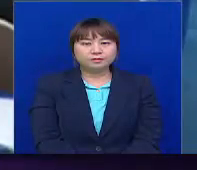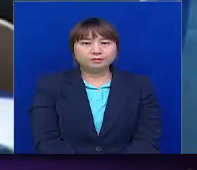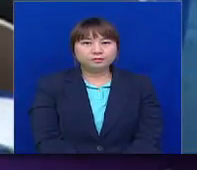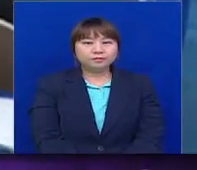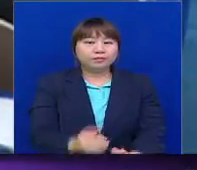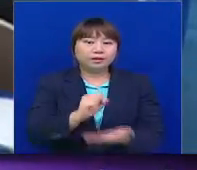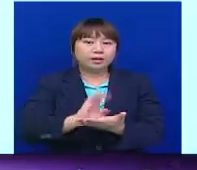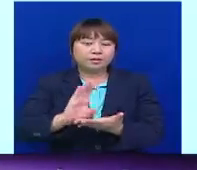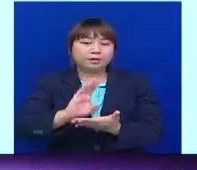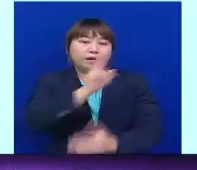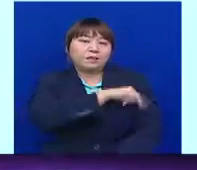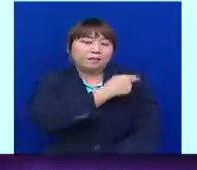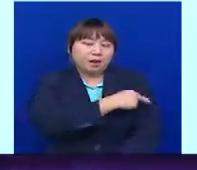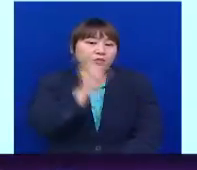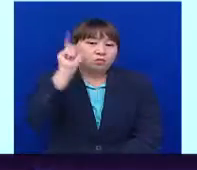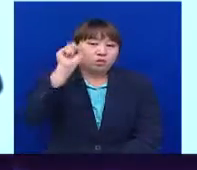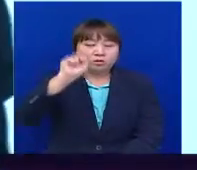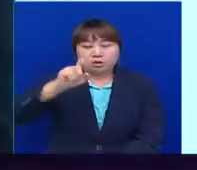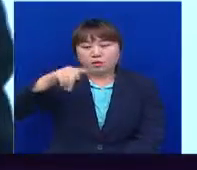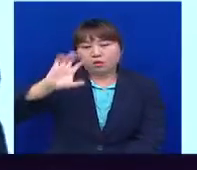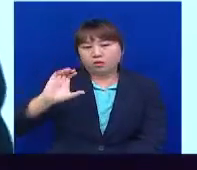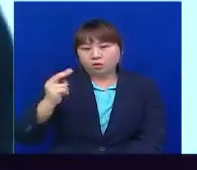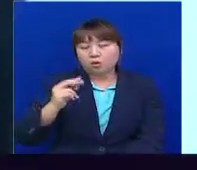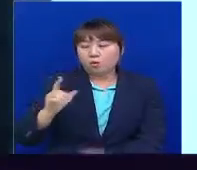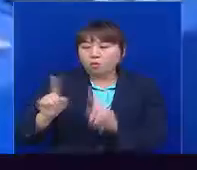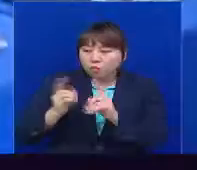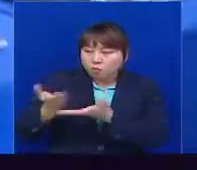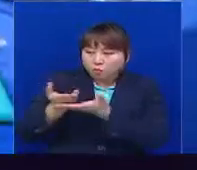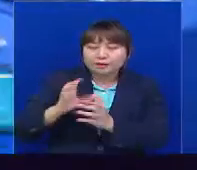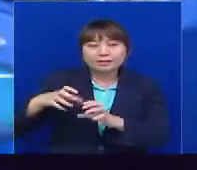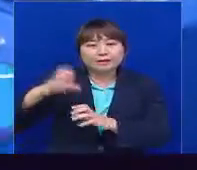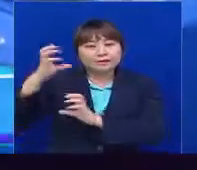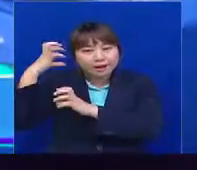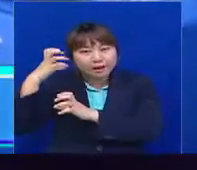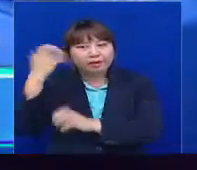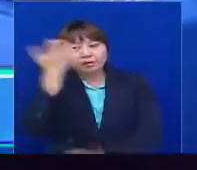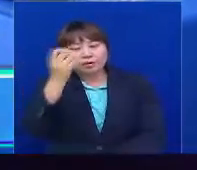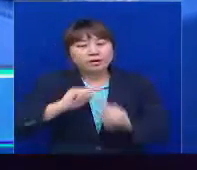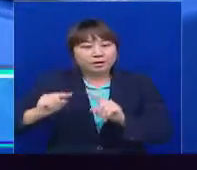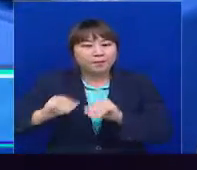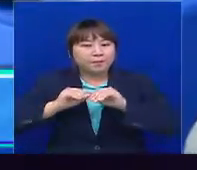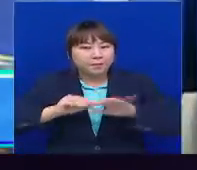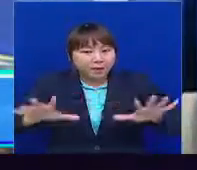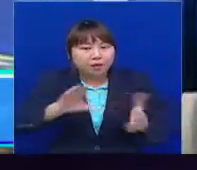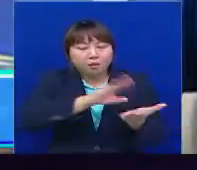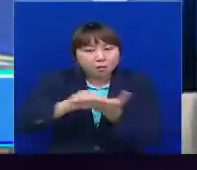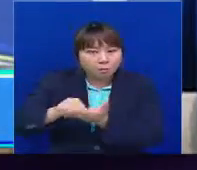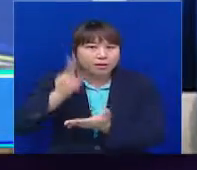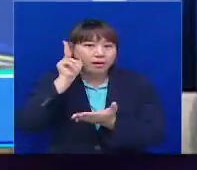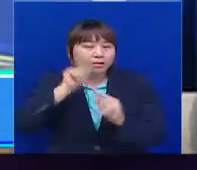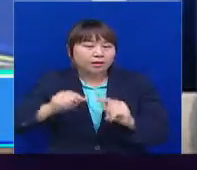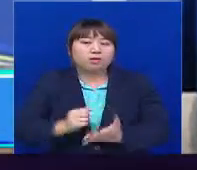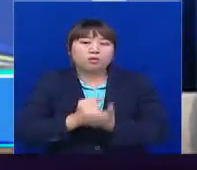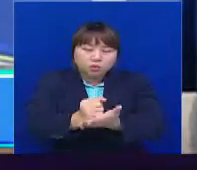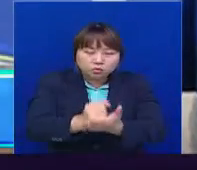สถาบันการแพทย์ฉุกเฉินแห่งชาติร่วมหารือผู้จัดหนังละครผู้ผลิตรายการทีวีเพื่อเผยแพร่ข้อมูลข่าวสารด้านการปฐมพยาบ